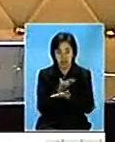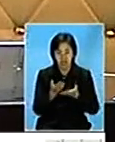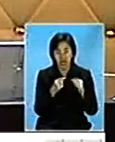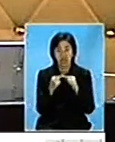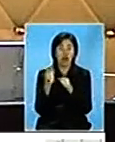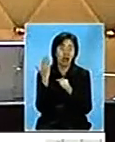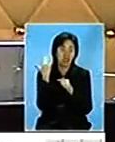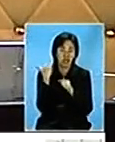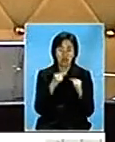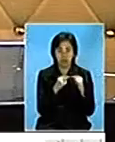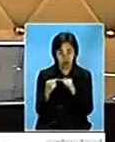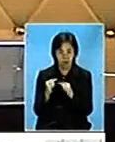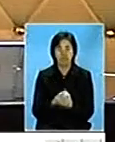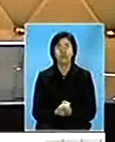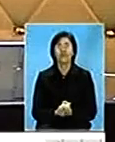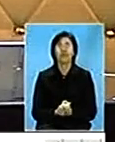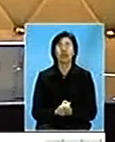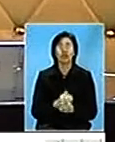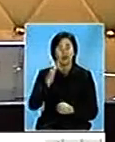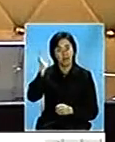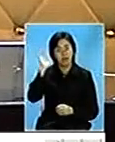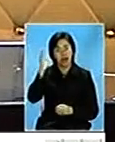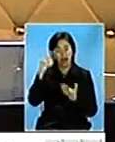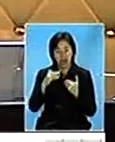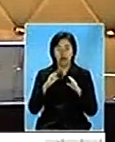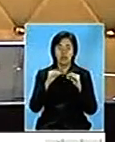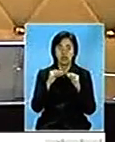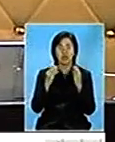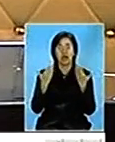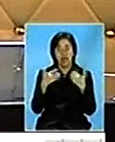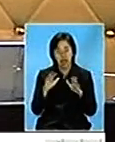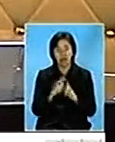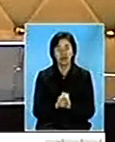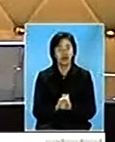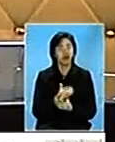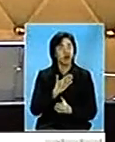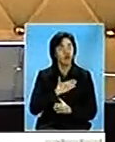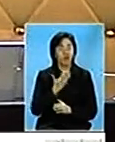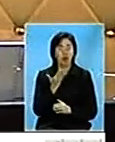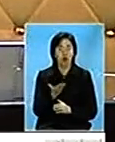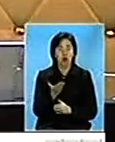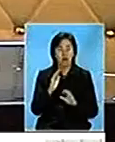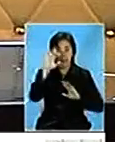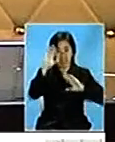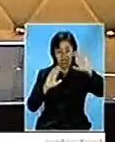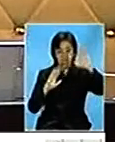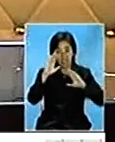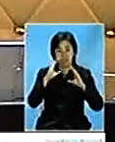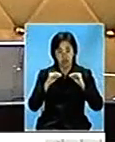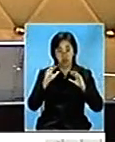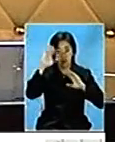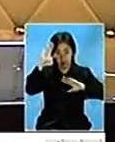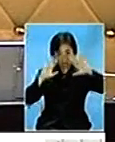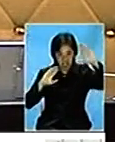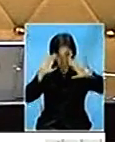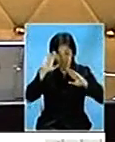ราวที่แล้วนะครับซึ่งได้มีการพิจารณาและปิดการพิจารณาฉะนั้นผมขอมติจากที่ประชุมเลยนะครับ